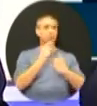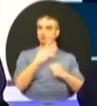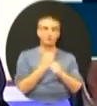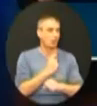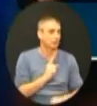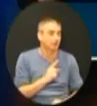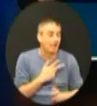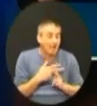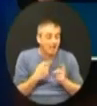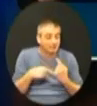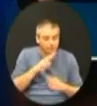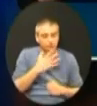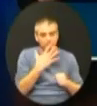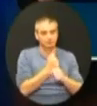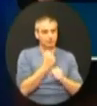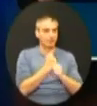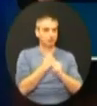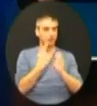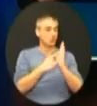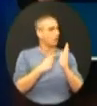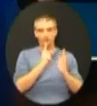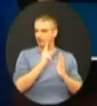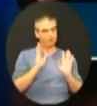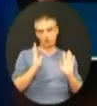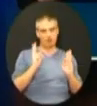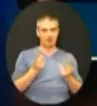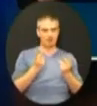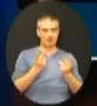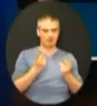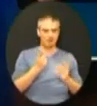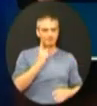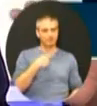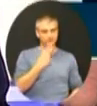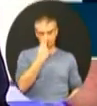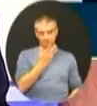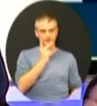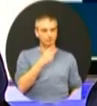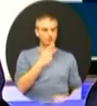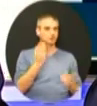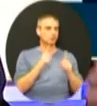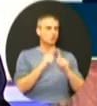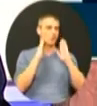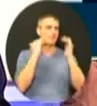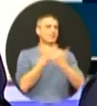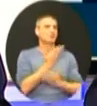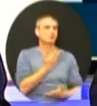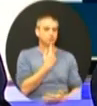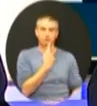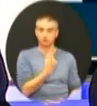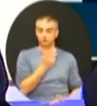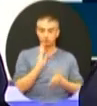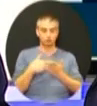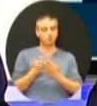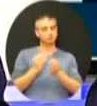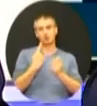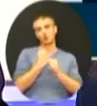הצליח רק בסיבוב השני הוא הצליח להעביר את החוק הזה גם לא זה לא היה כל כך קל אבל אם נחזור תראה יש כאן מיטוס מסוים המיתוס אומר תראו היוצאים